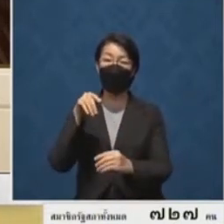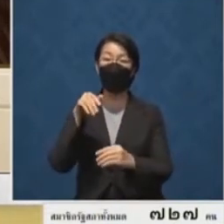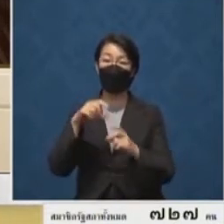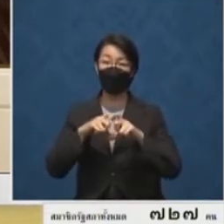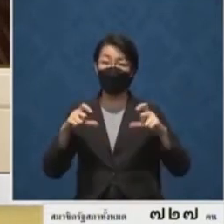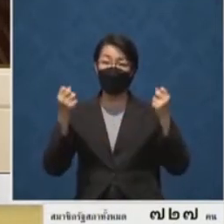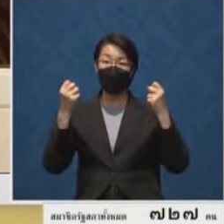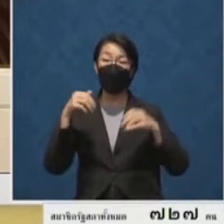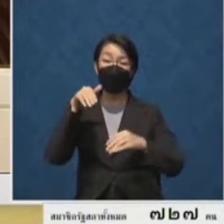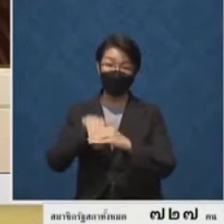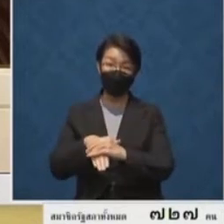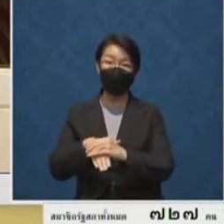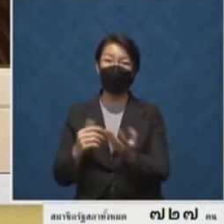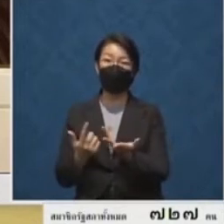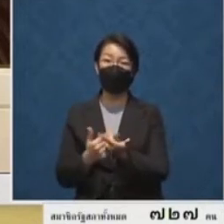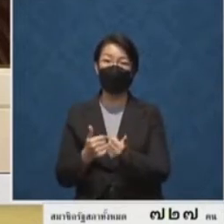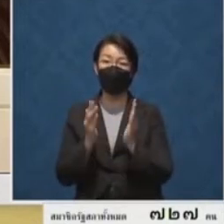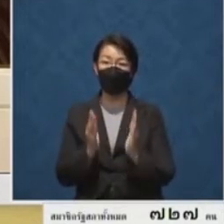อบองค์ประชุมครับ